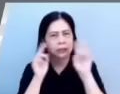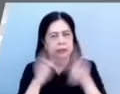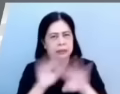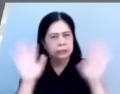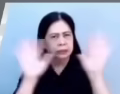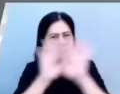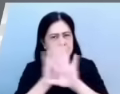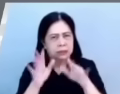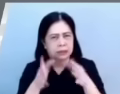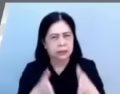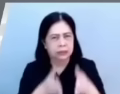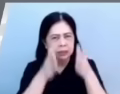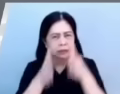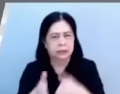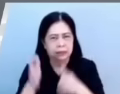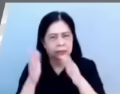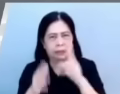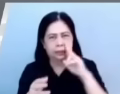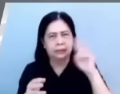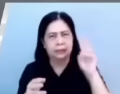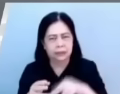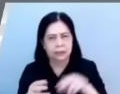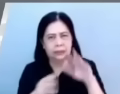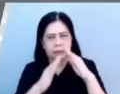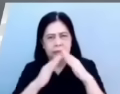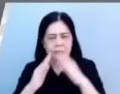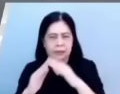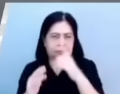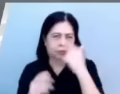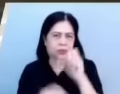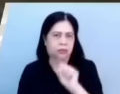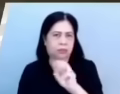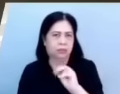na gusali at bahay dahil sa smog.